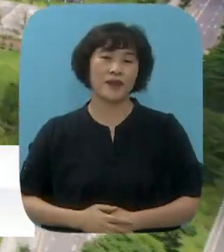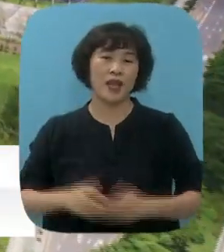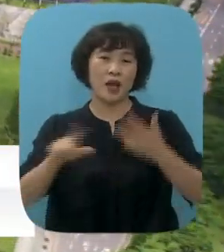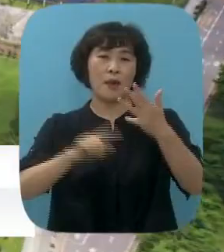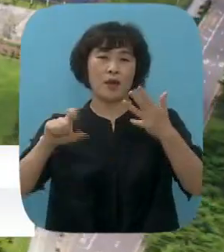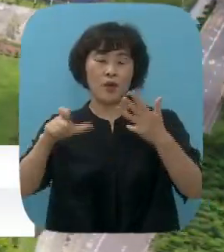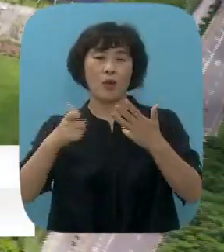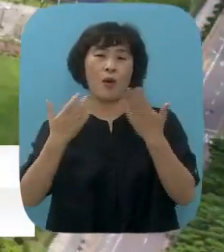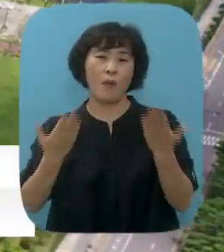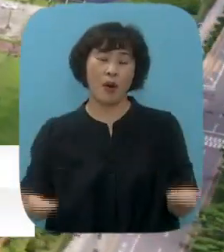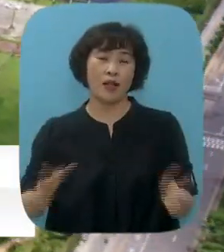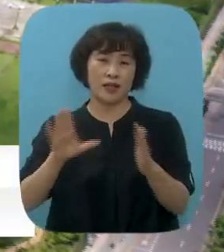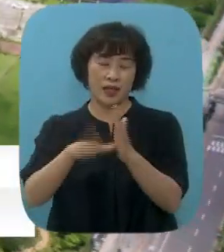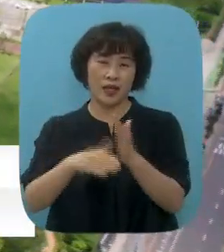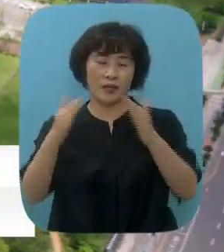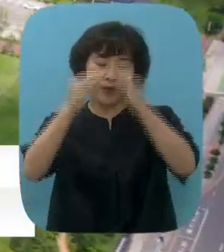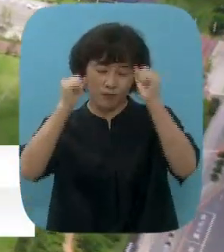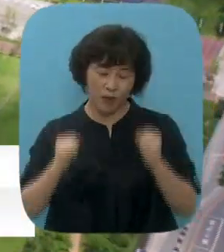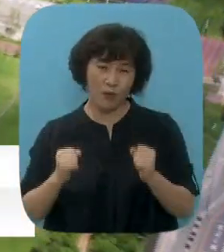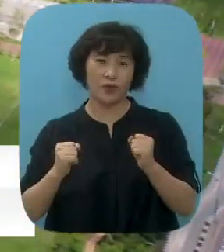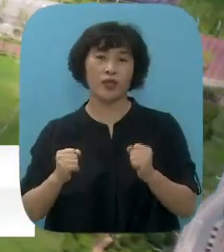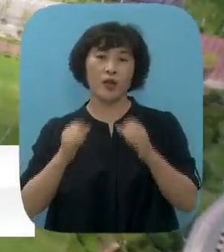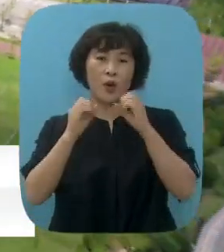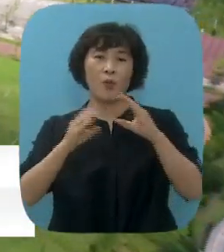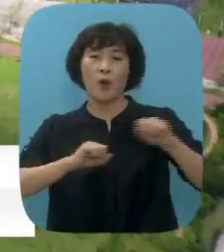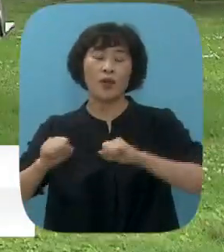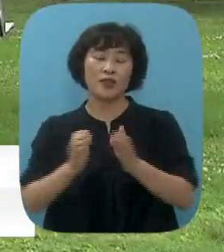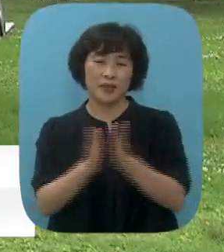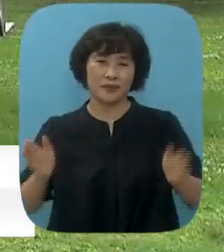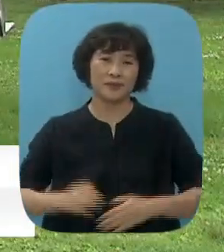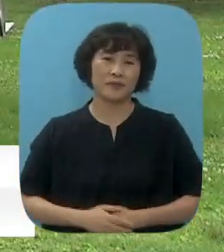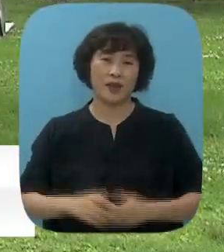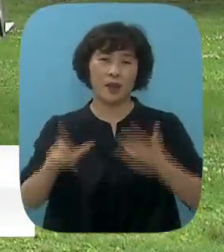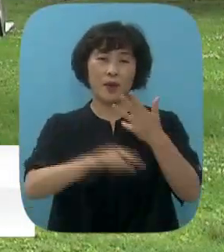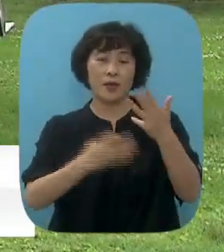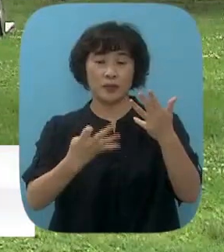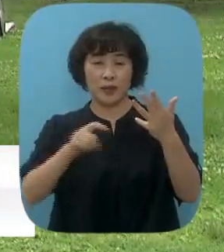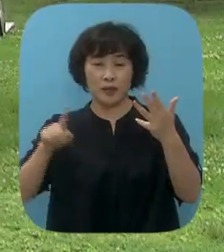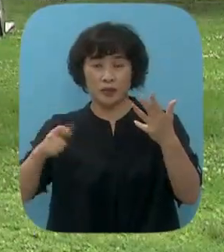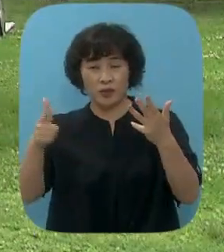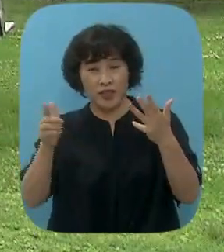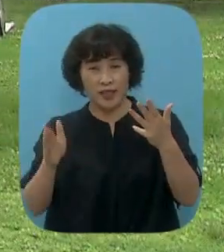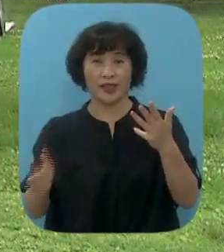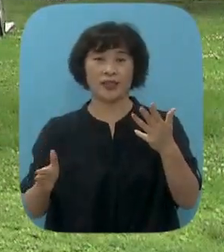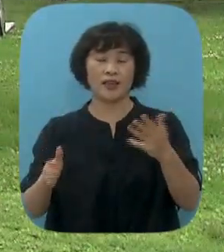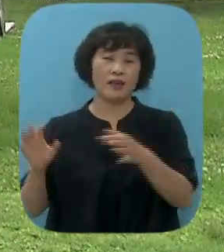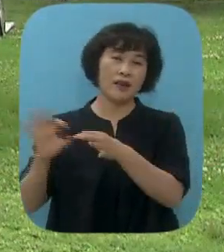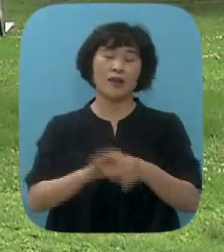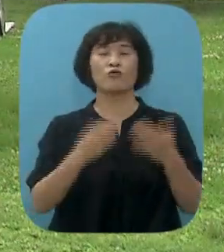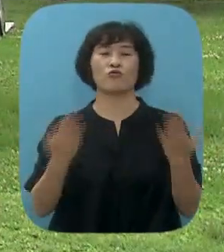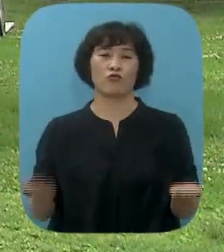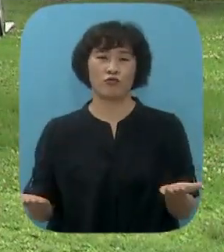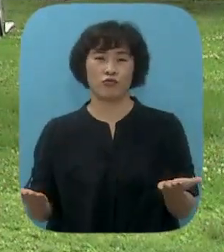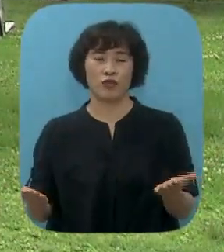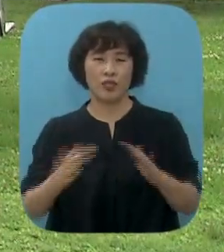전남도는 8.15 광복절 연휴 기간 동안 집에서 머무르기 캠페인을 추진합니다. 도는 8월 14일부터 16일까지 연휴가 이어짐에